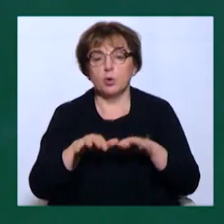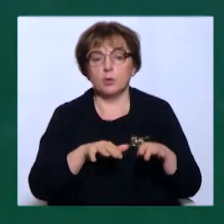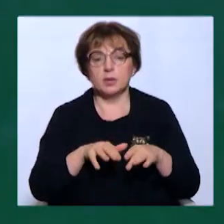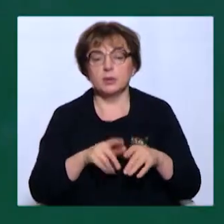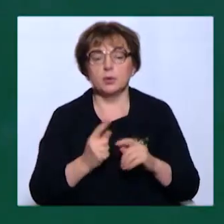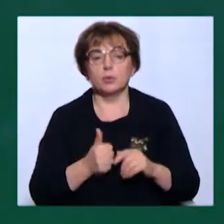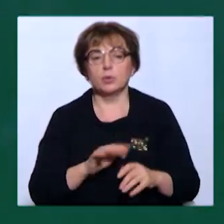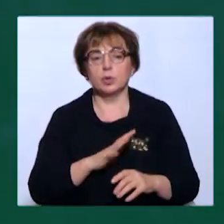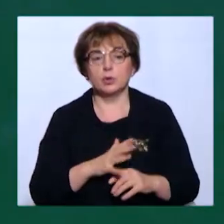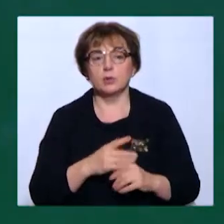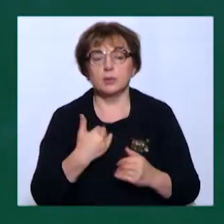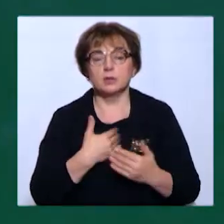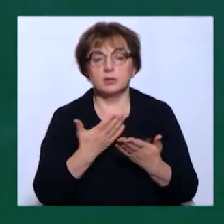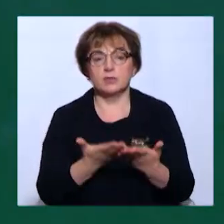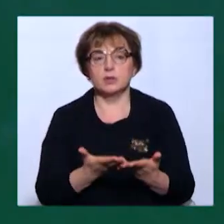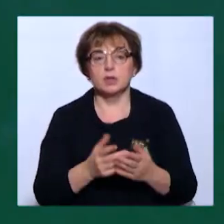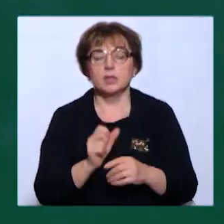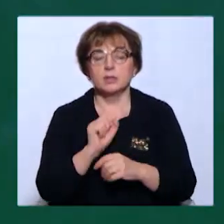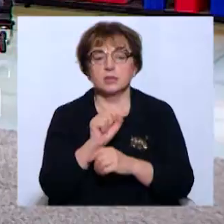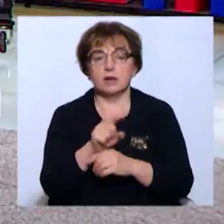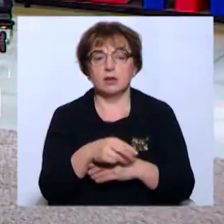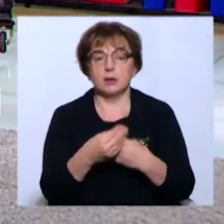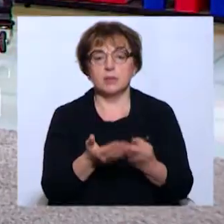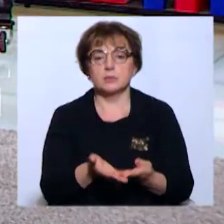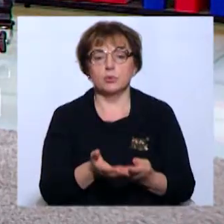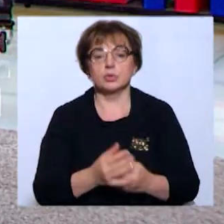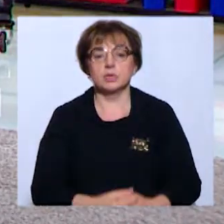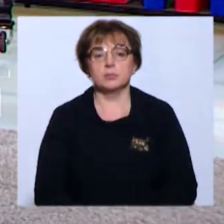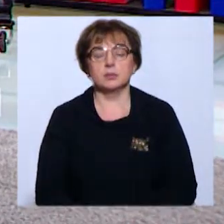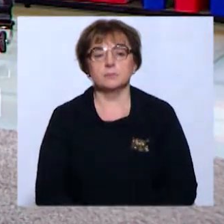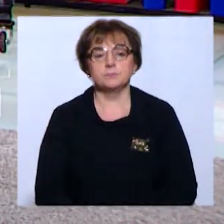ეხლა მე თქვენ მოგცემთ დავალებას,